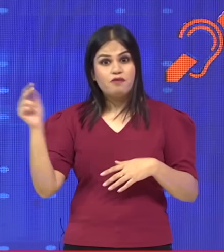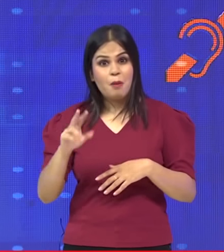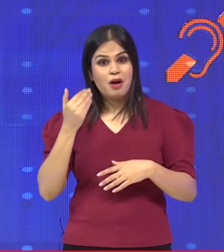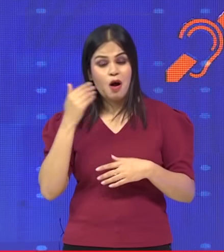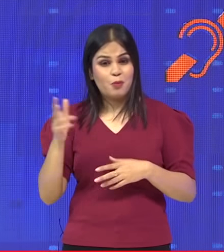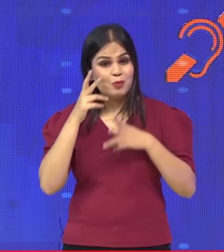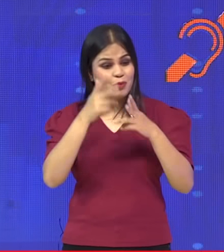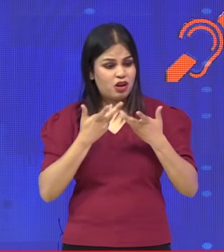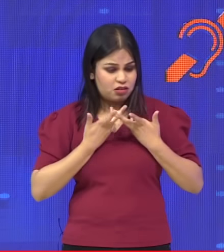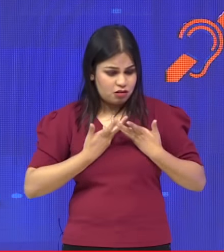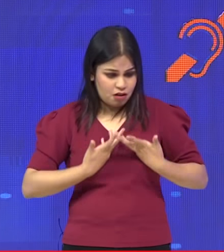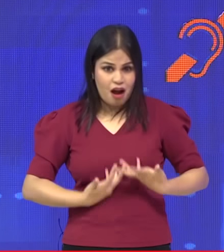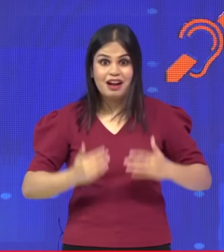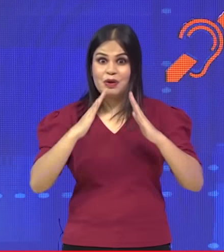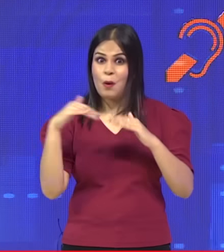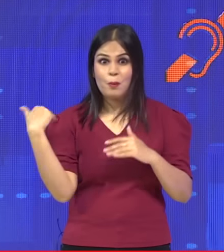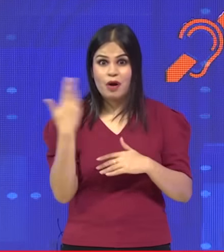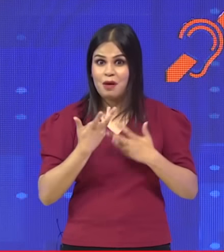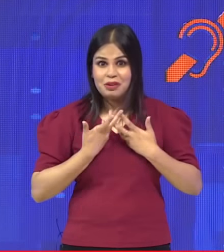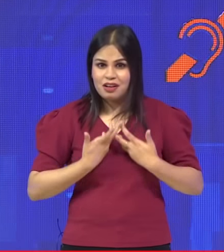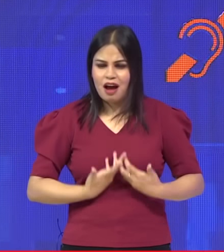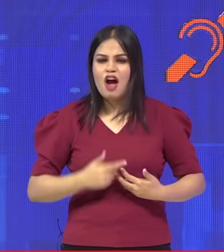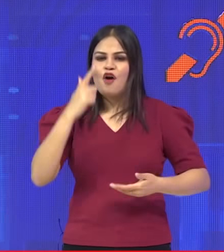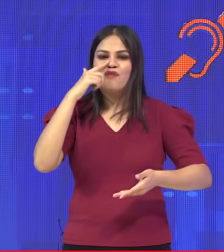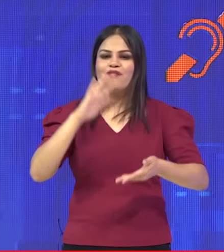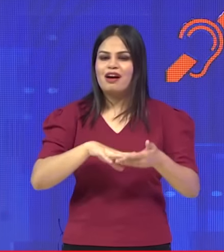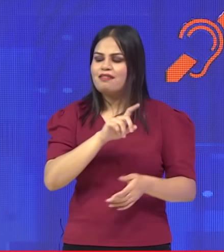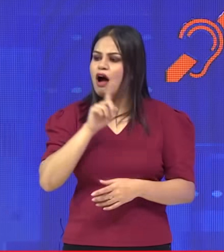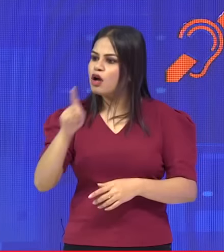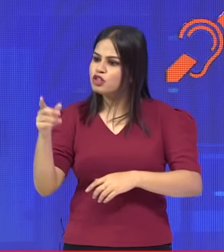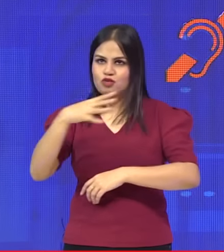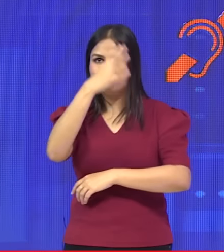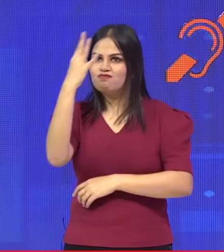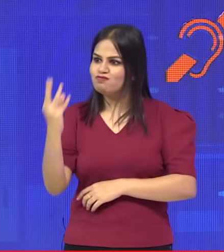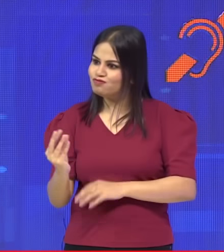न्यू टायर तू कम बैक होम योर वाइफ बिल आस्क यू हो इस योर नाम